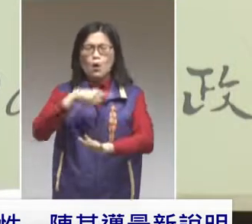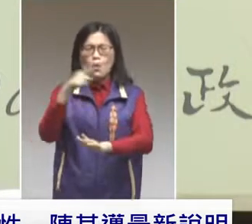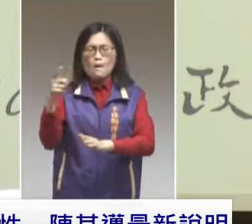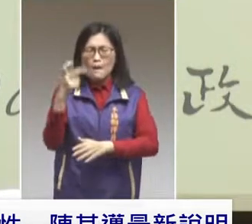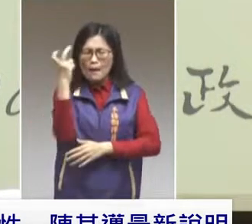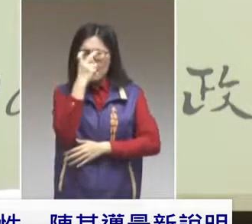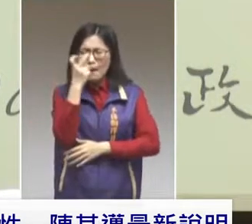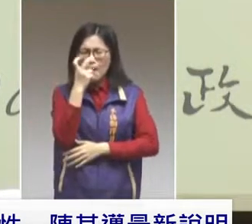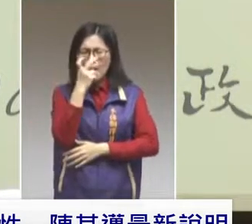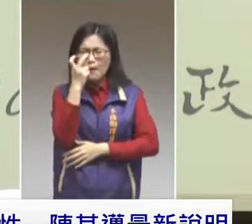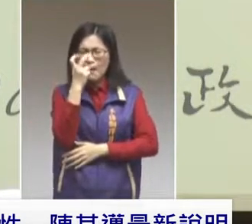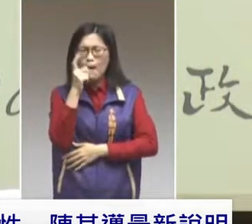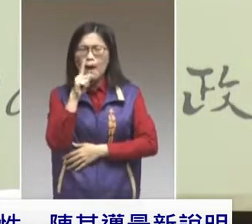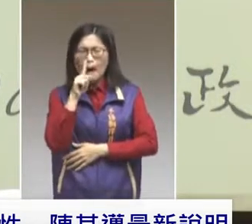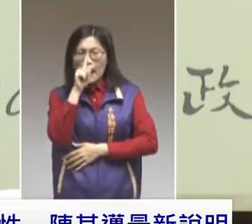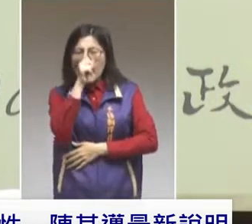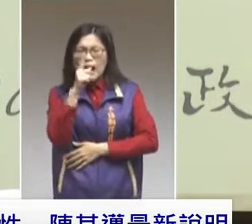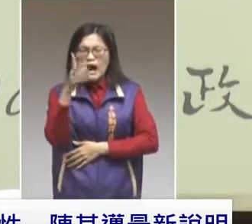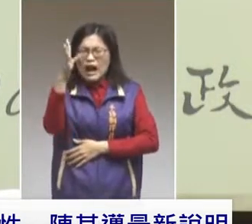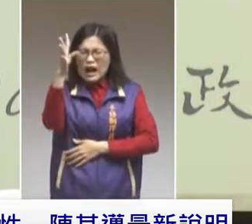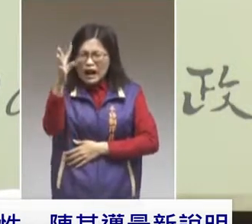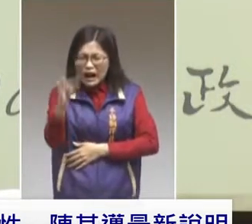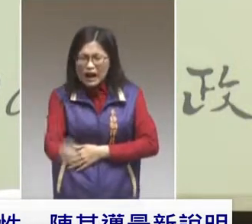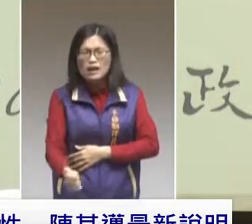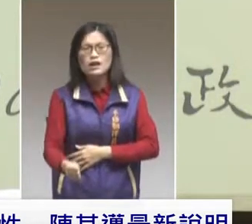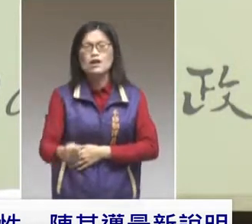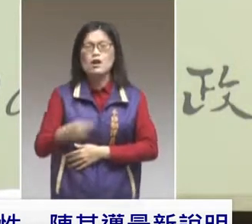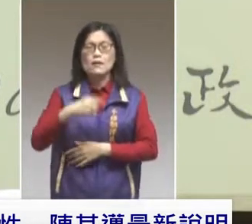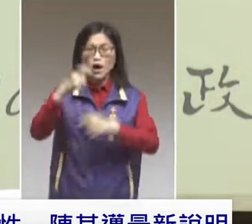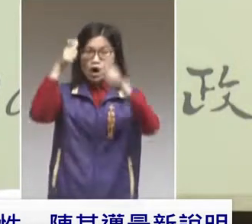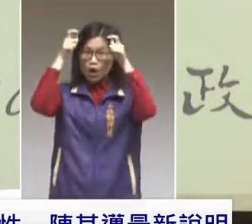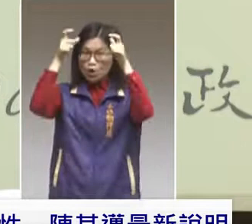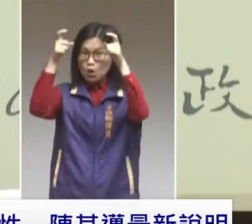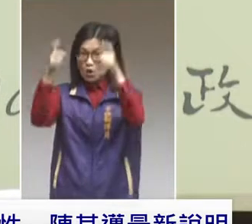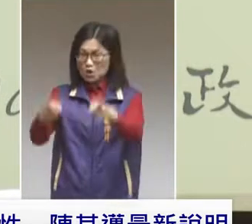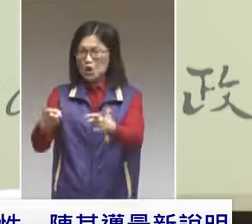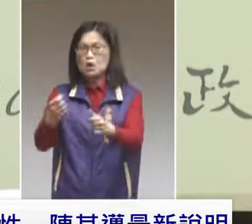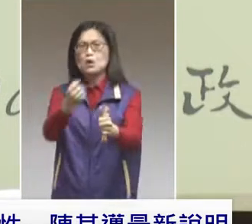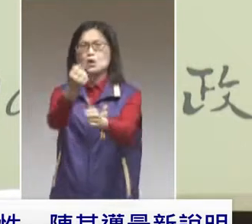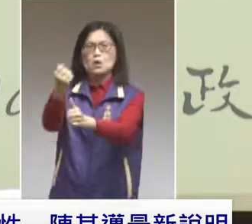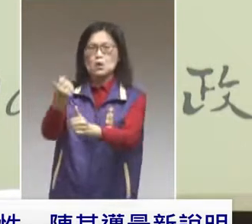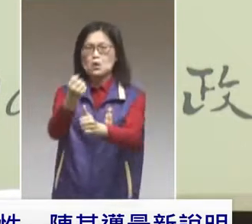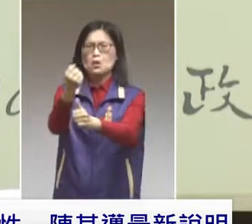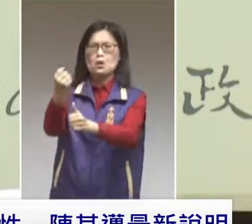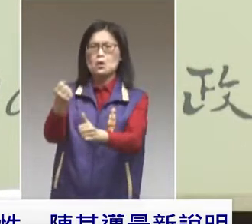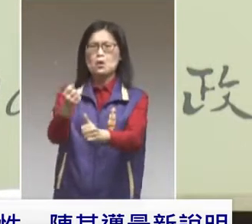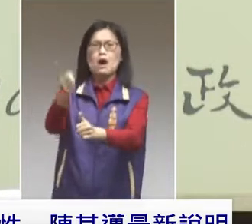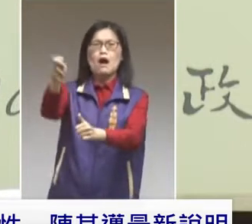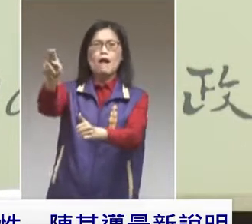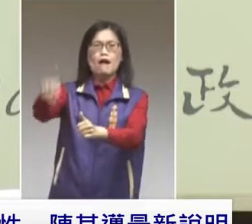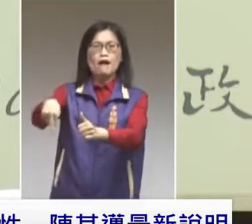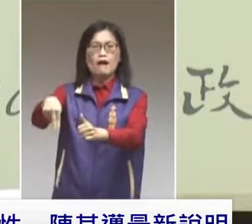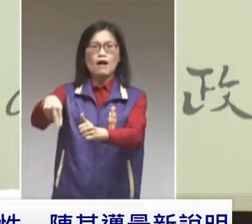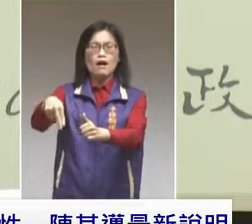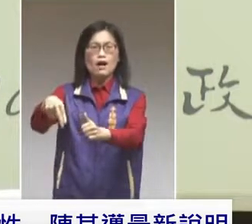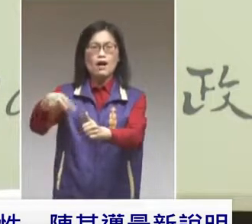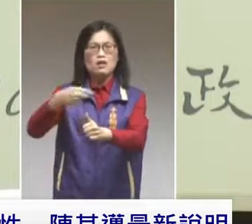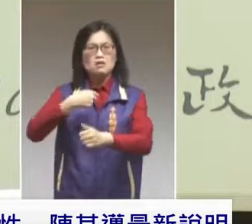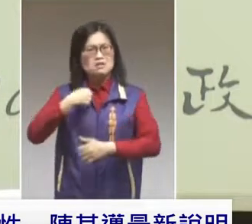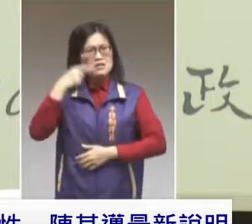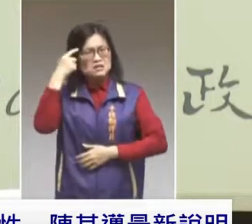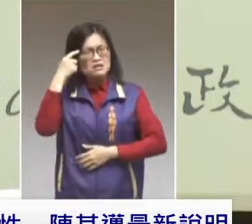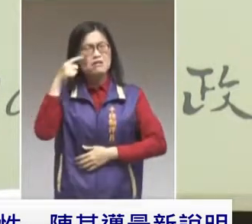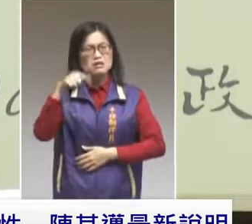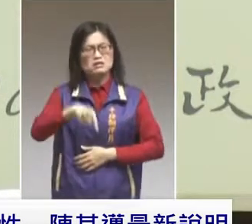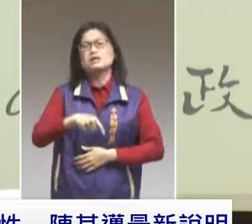所以我们经过了好几次的序列的筛检，那我们把整个高雄港的疫情就把它控制下